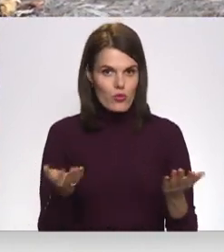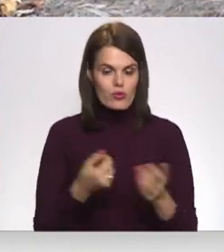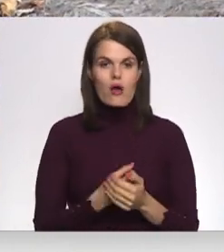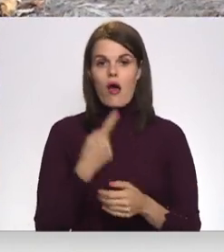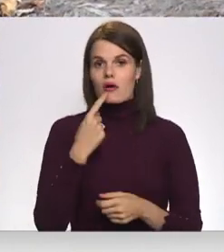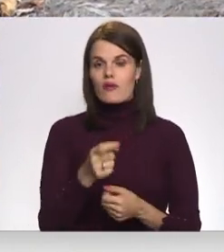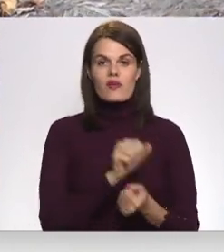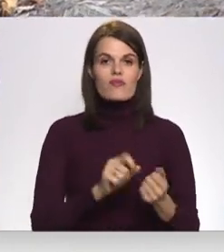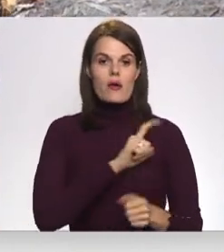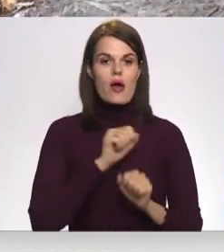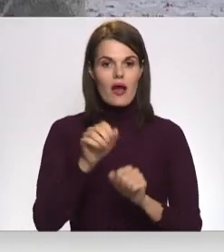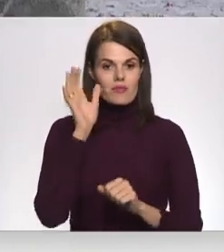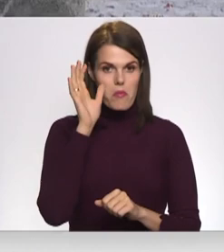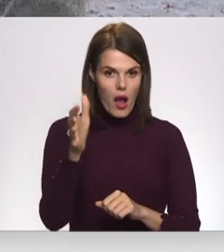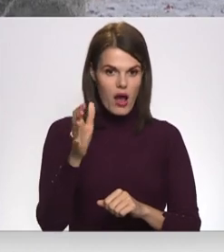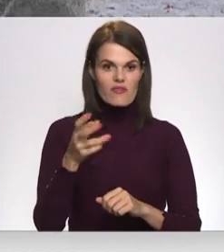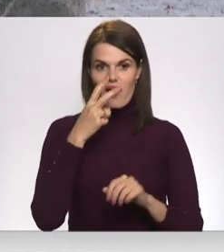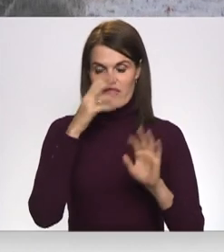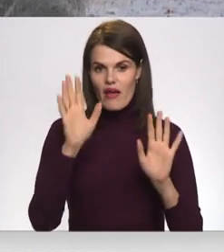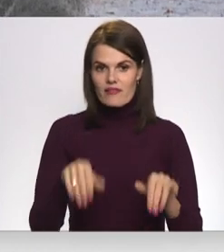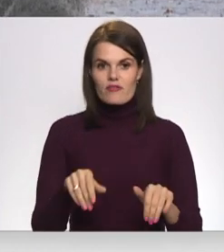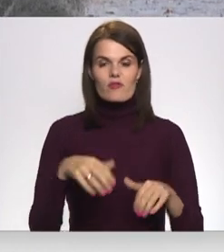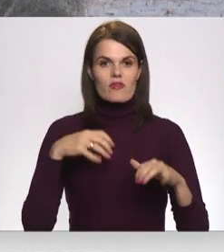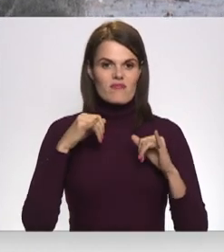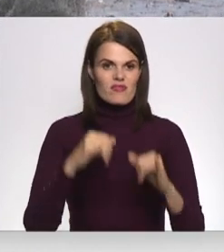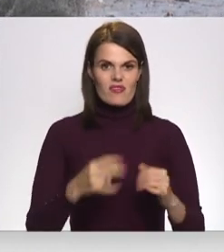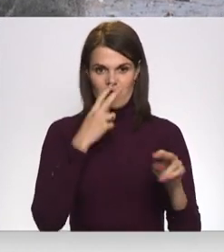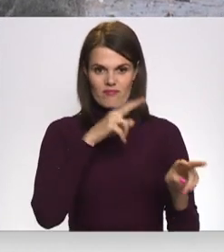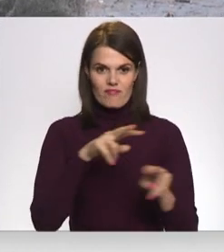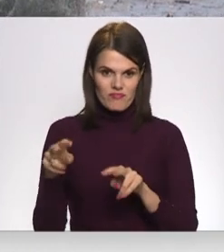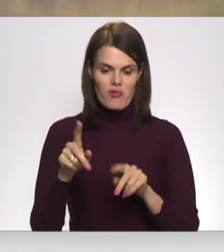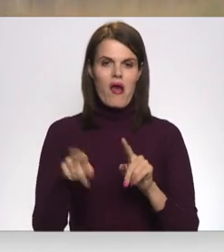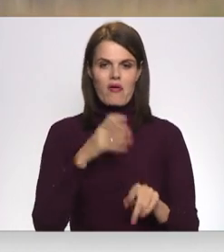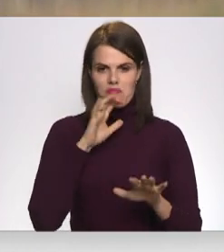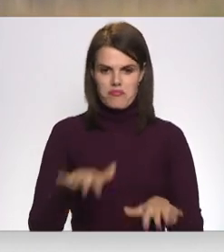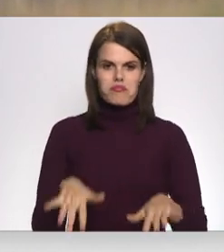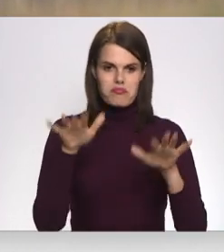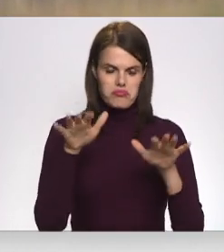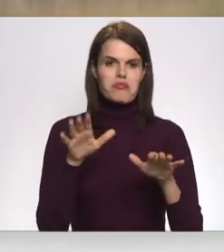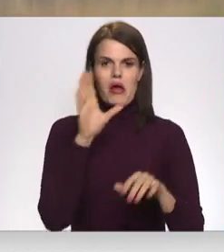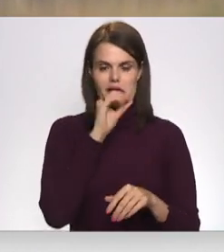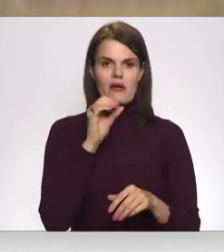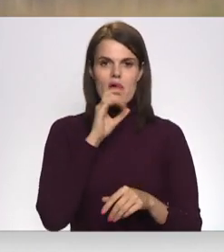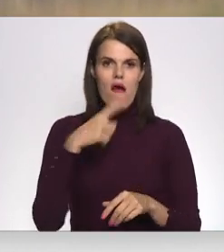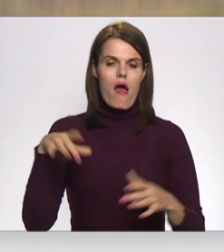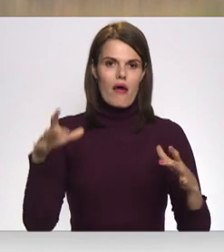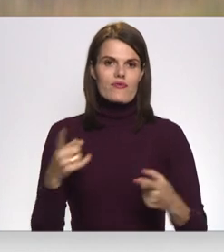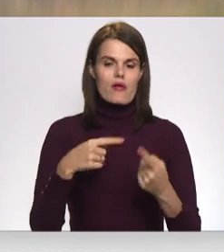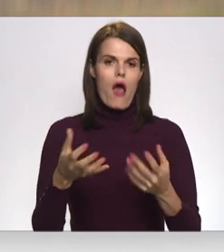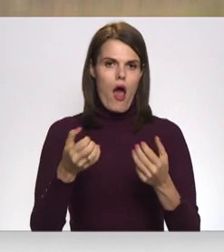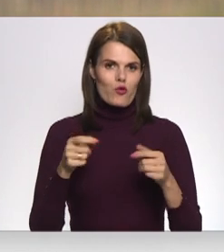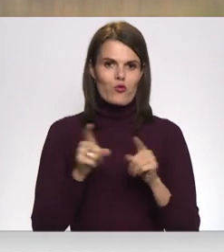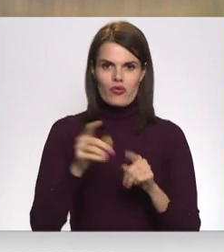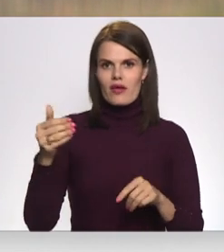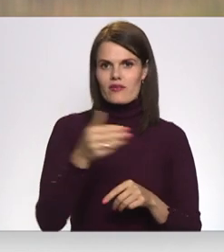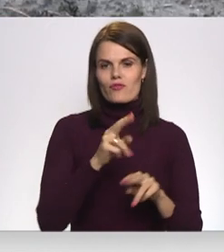norāda dabas aizsardzības pārvaldē, neraugoties uz tā bēdīgo skatu, to atkal uzpludinot esot iespējams ezerā atgūt arī zivis un